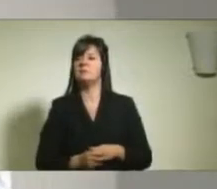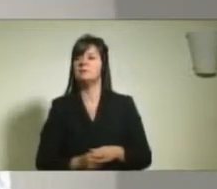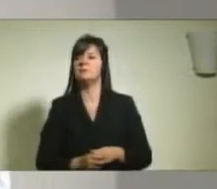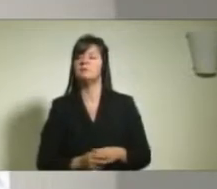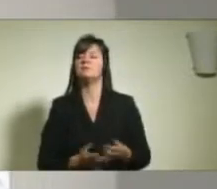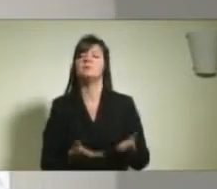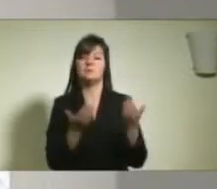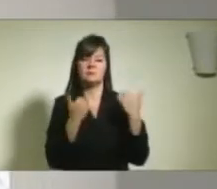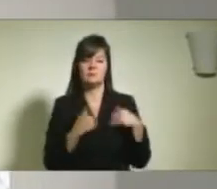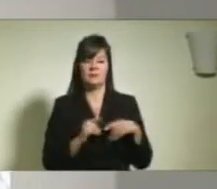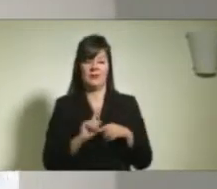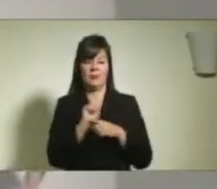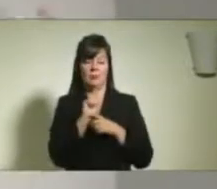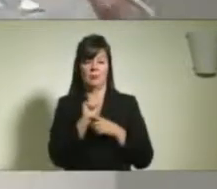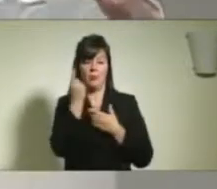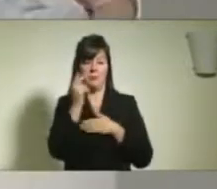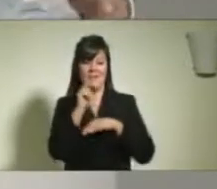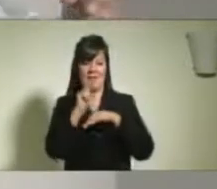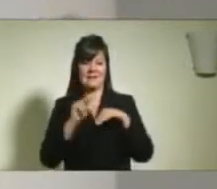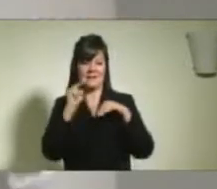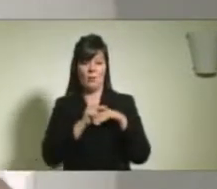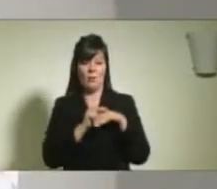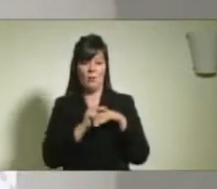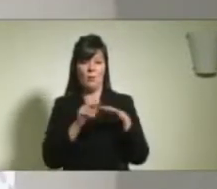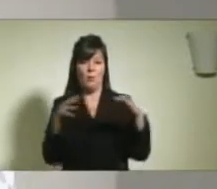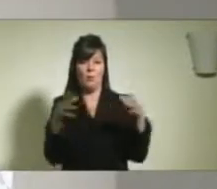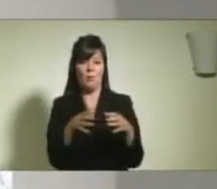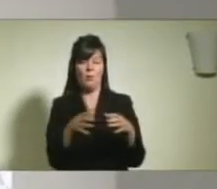on s'occupait des Premières Nations.